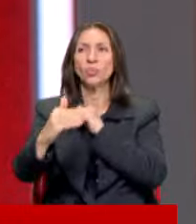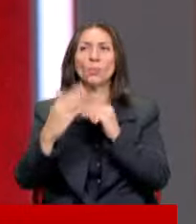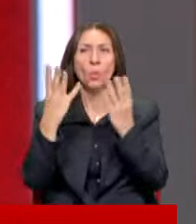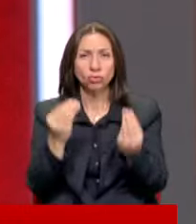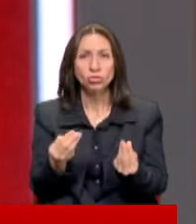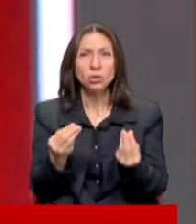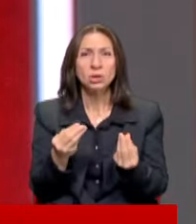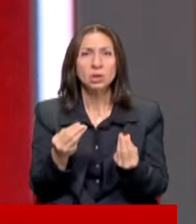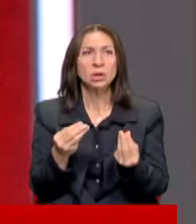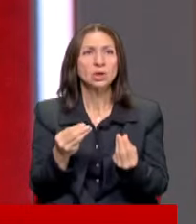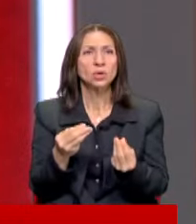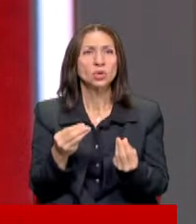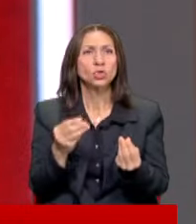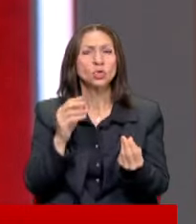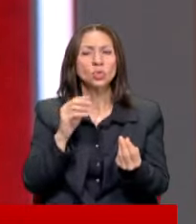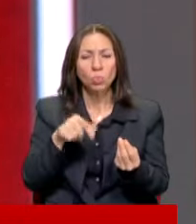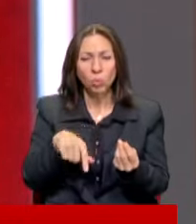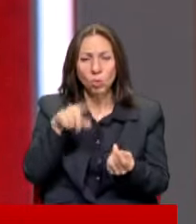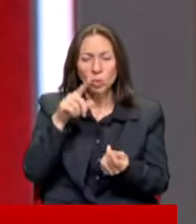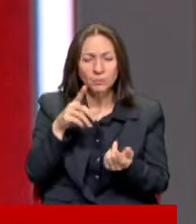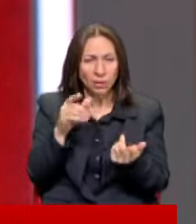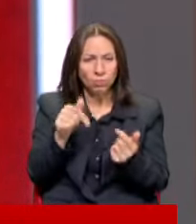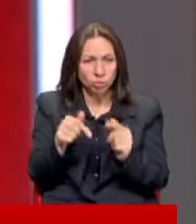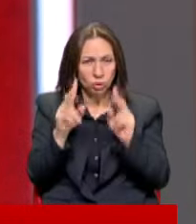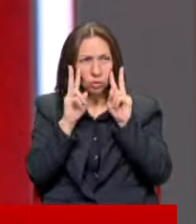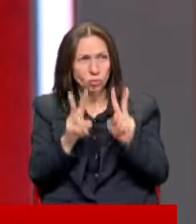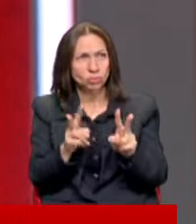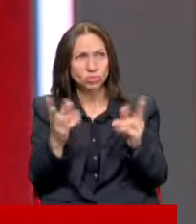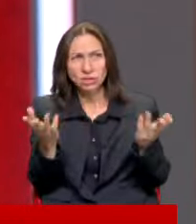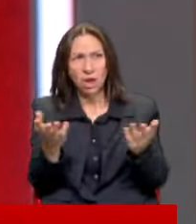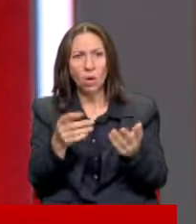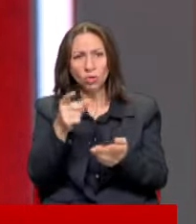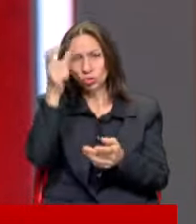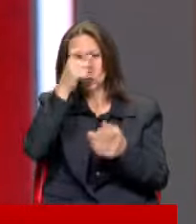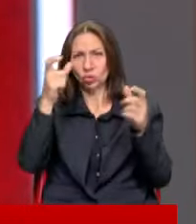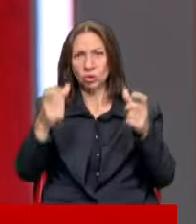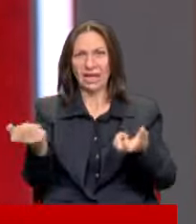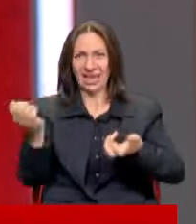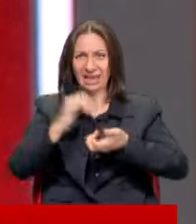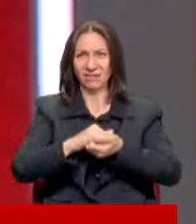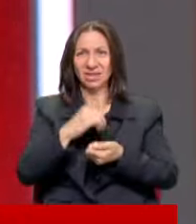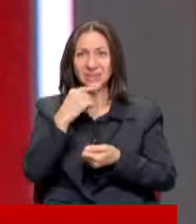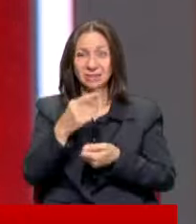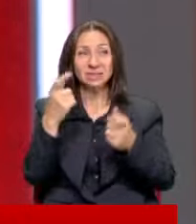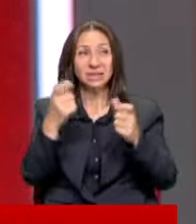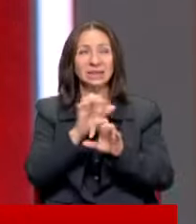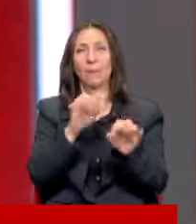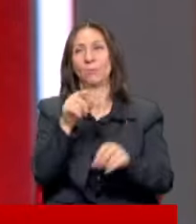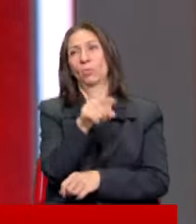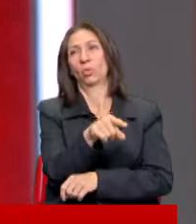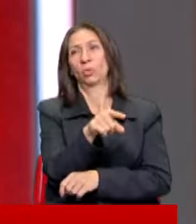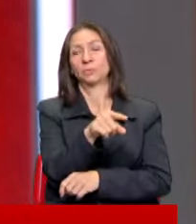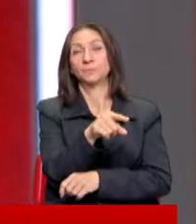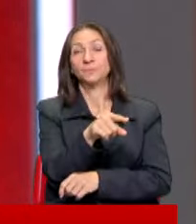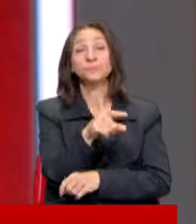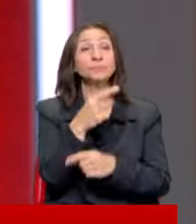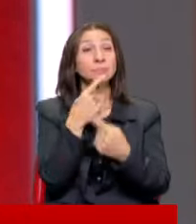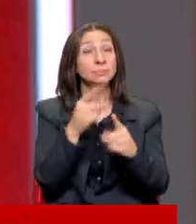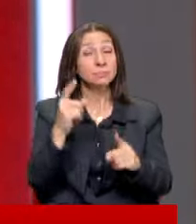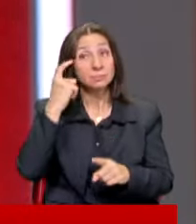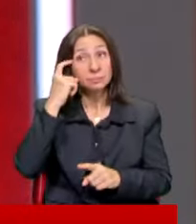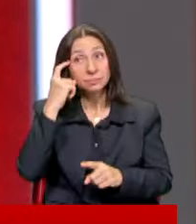Eee ve günün sonunda Aslında bugün Geldiğimiz noktada o Türkiye ittifakı dediğimiz nokta Tam da bu eee farklı